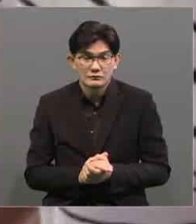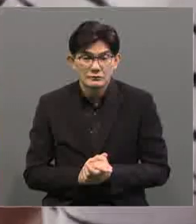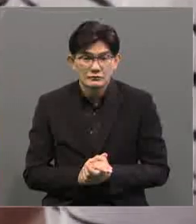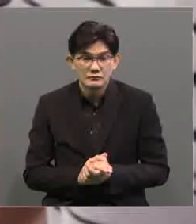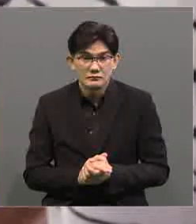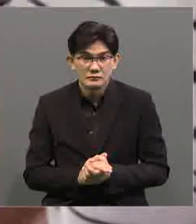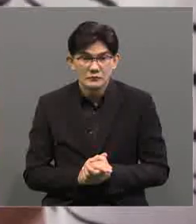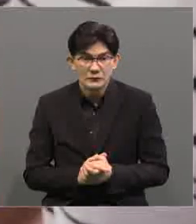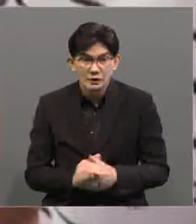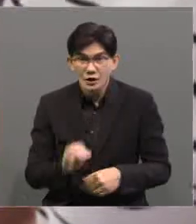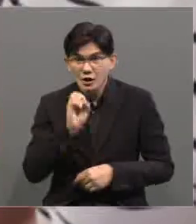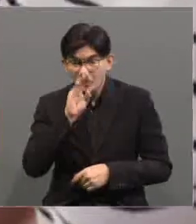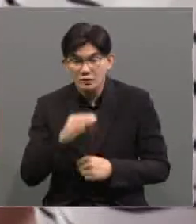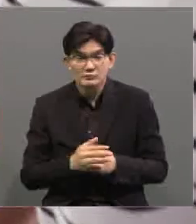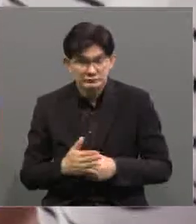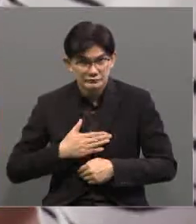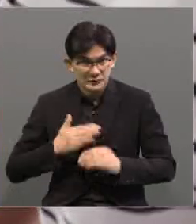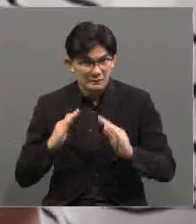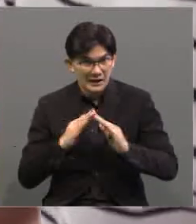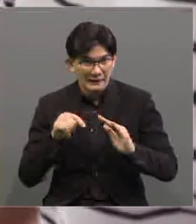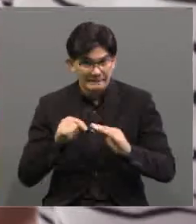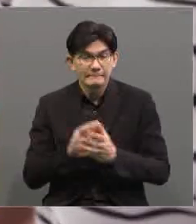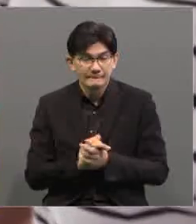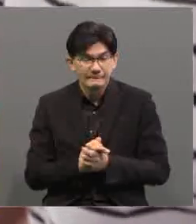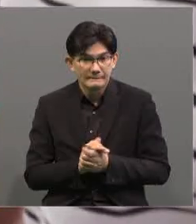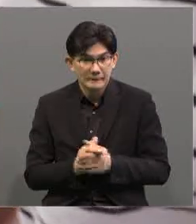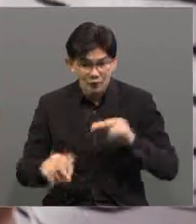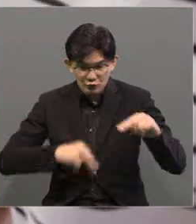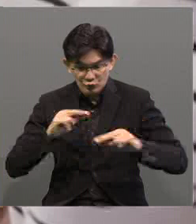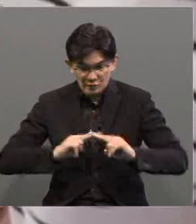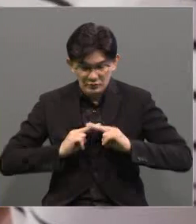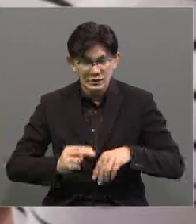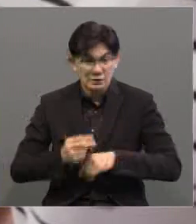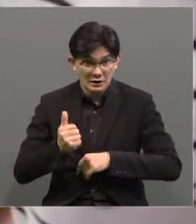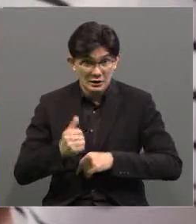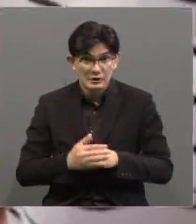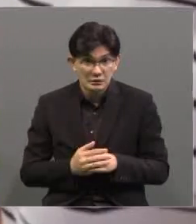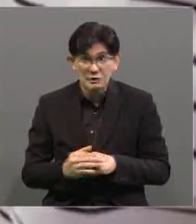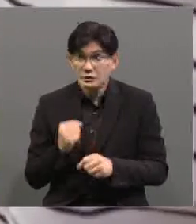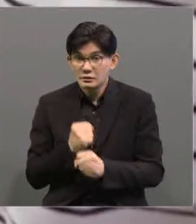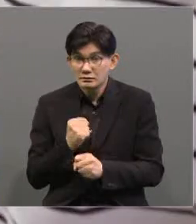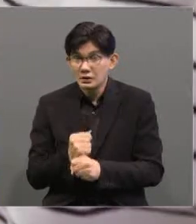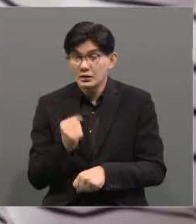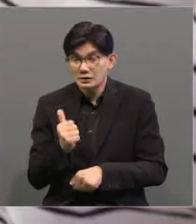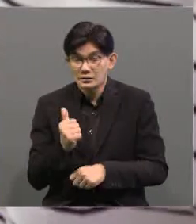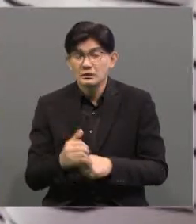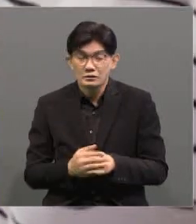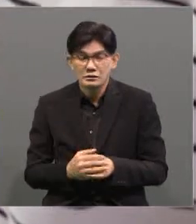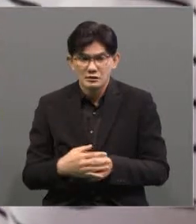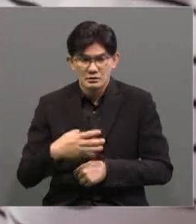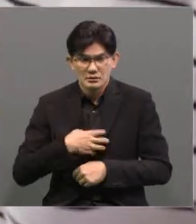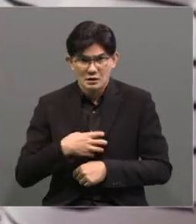เราก็กล้าพูดนะว่าบ้านเราเนี่ยคือบ้านเราแหละพอที่จะดูแลตัวเองได้แล้วก็เขาทำงานตรงนี้เพราะเขาทำงานที่อยาก